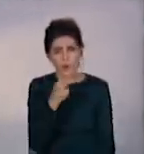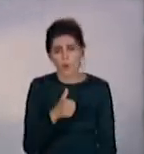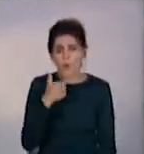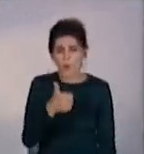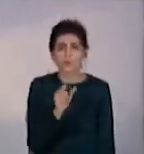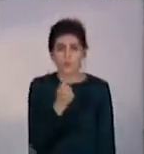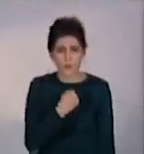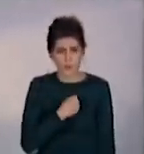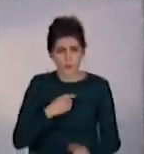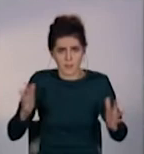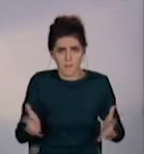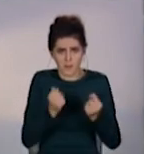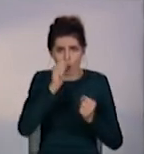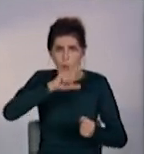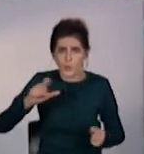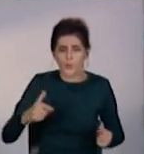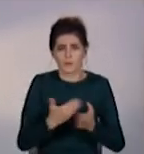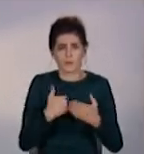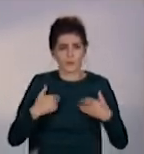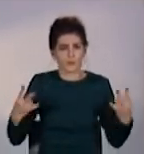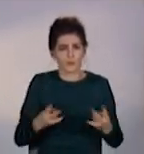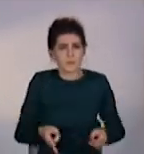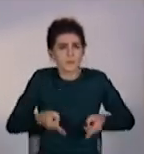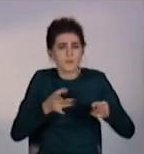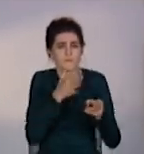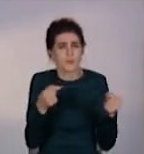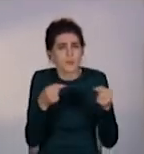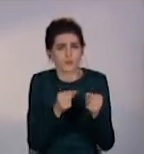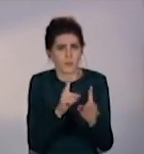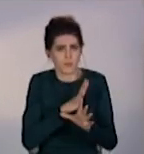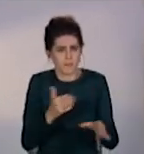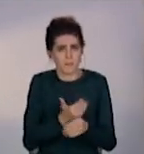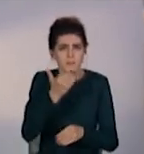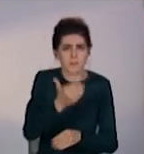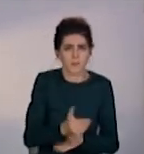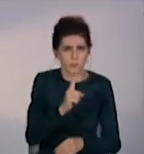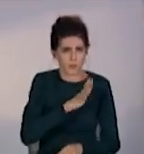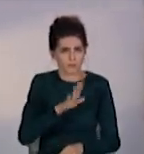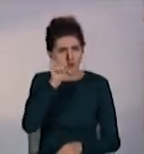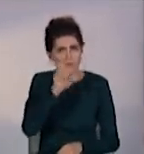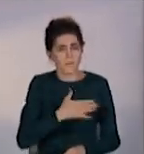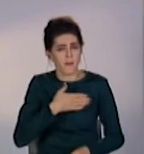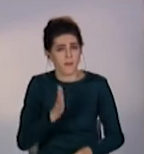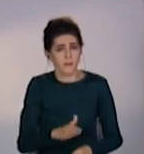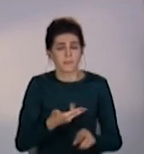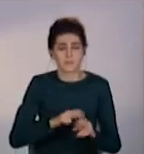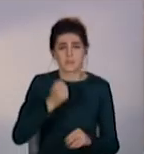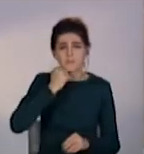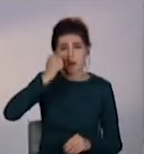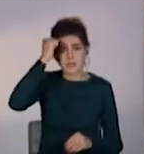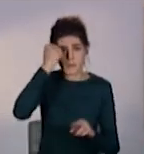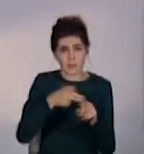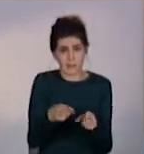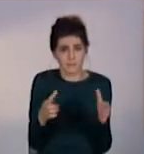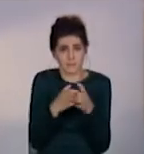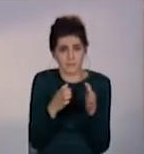нам потрібно приїхати вовремя. І це не перебільшення. Тільки нещодавно ця бригада врятувала життя